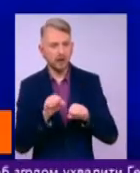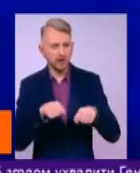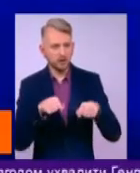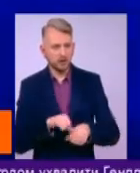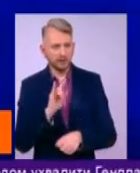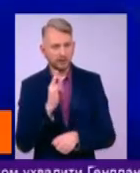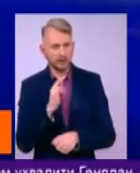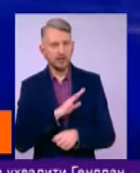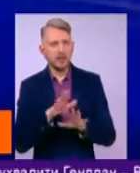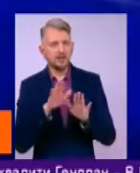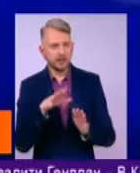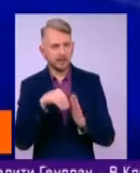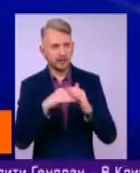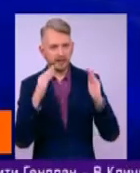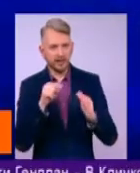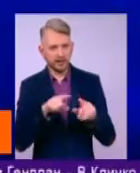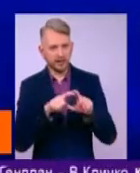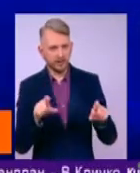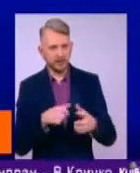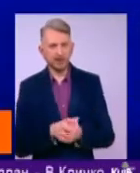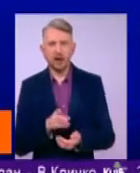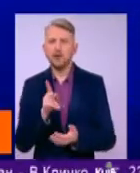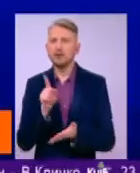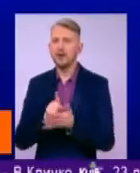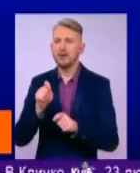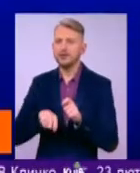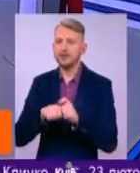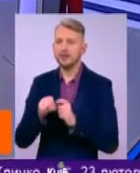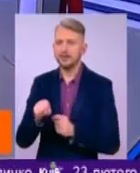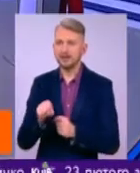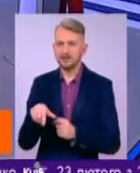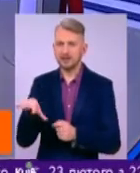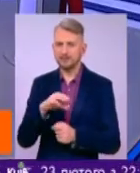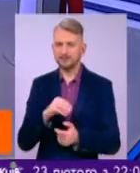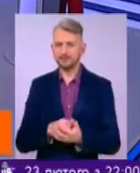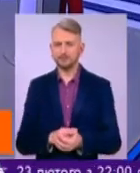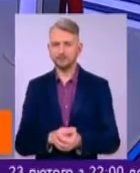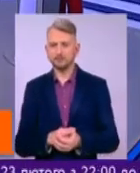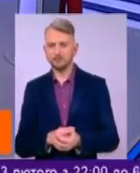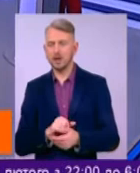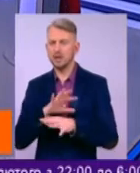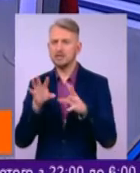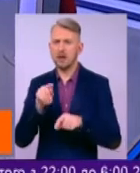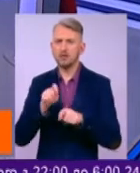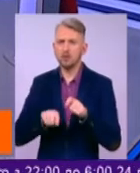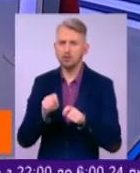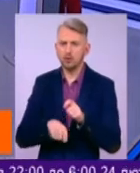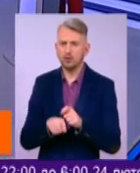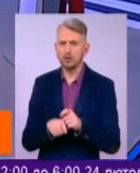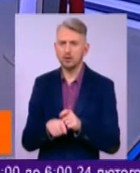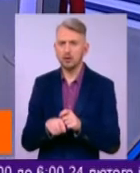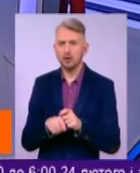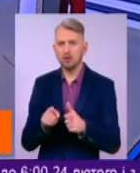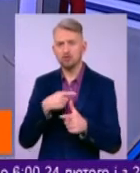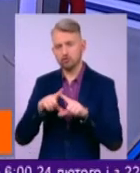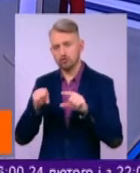дитини. Не тільки в стінах цього закладу. Хто має контролювати це все? От загальний контроль, який би визначав, чи школа